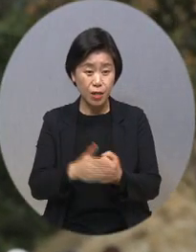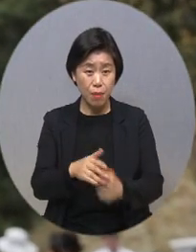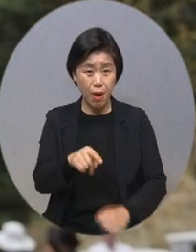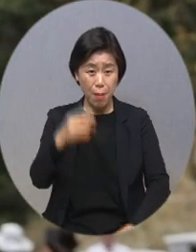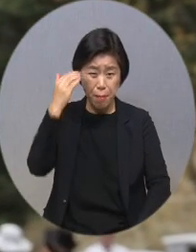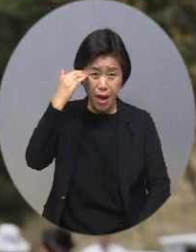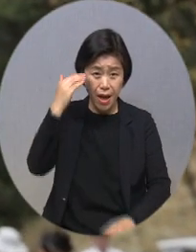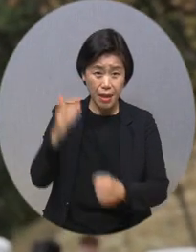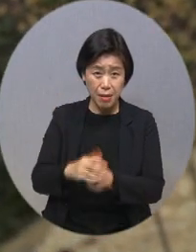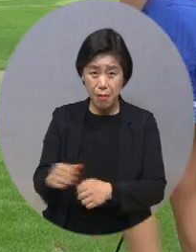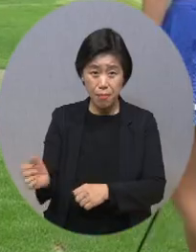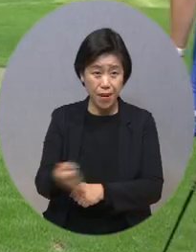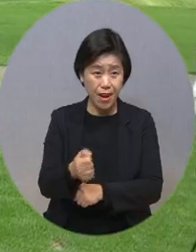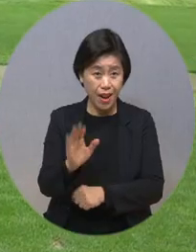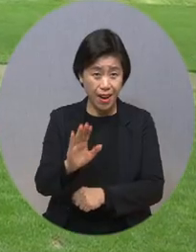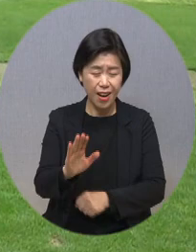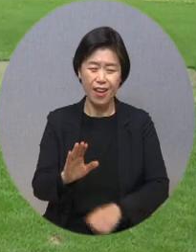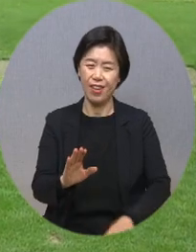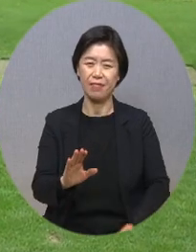꼬리 논할 수도 있는데 뭐.